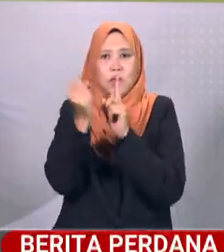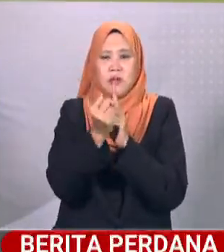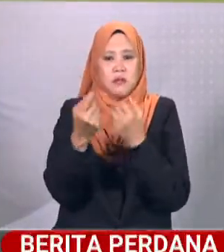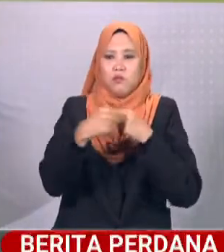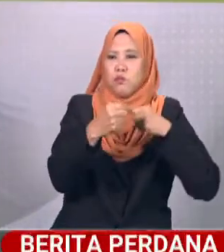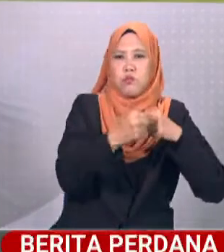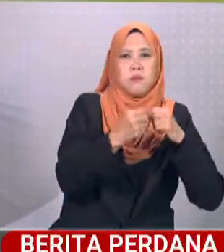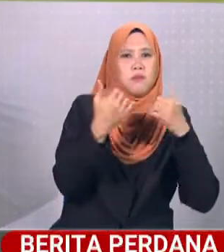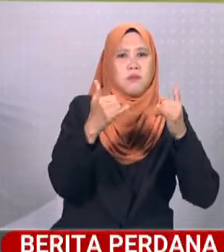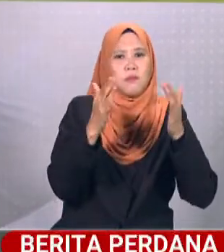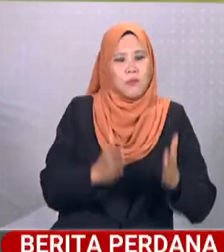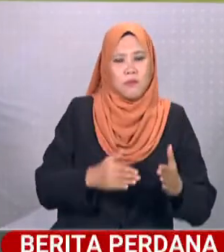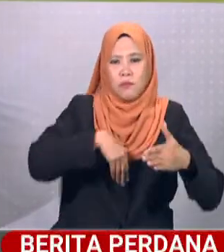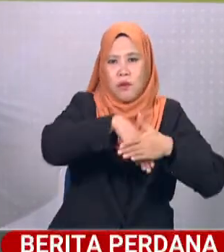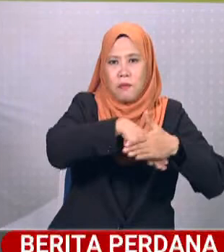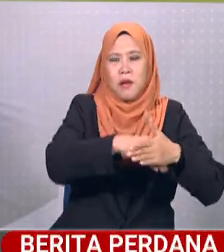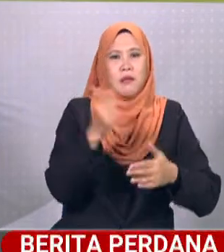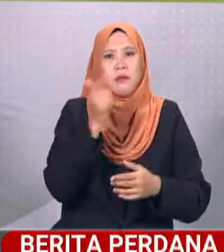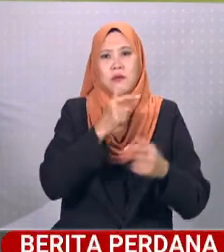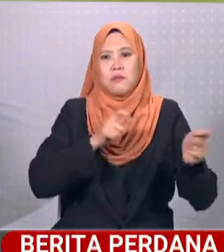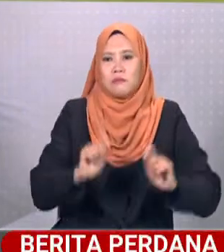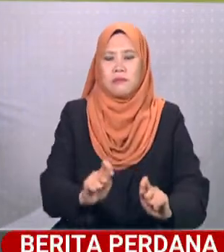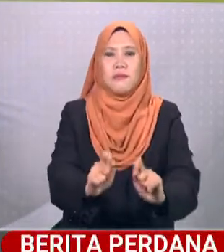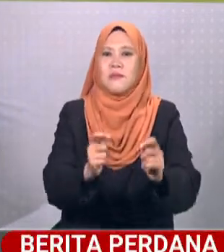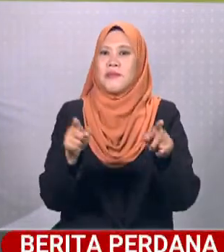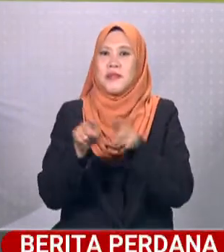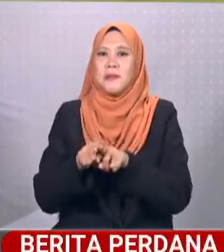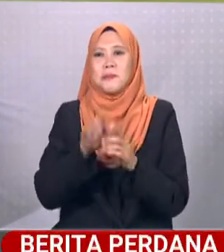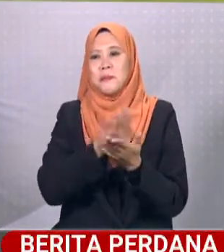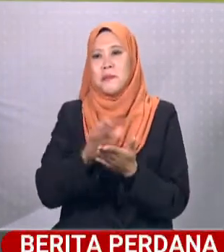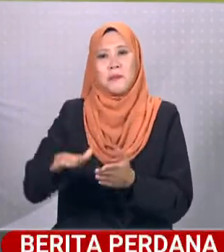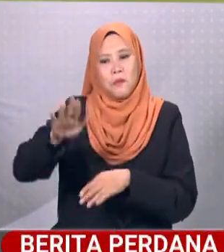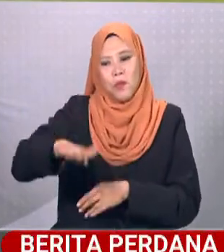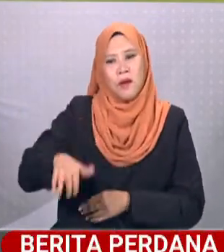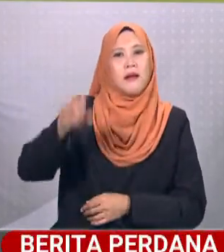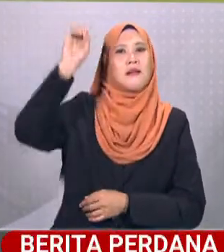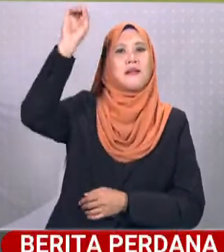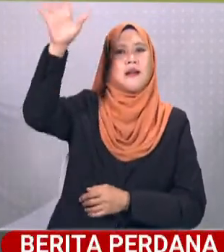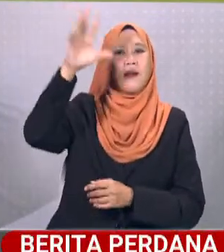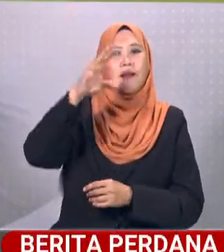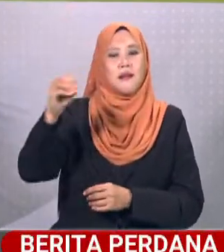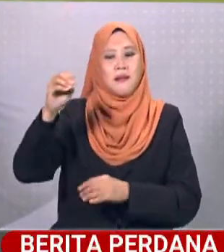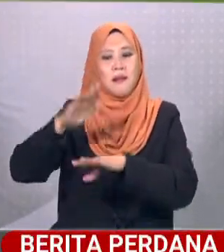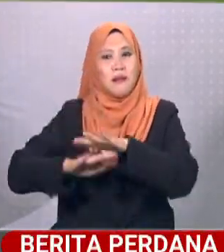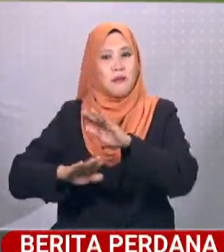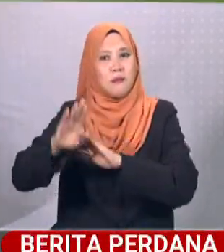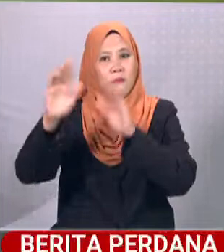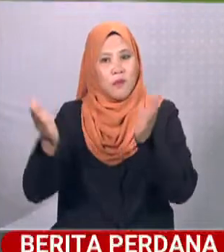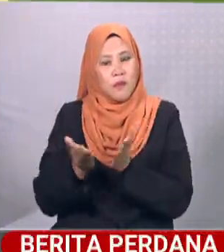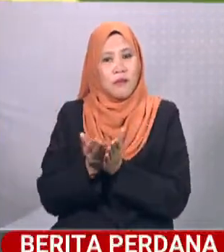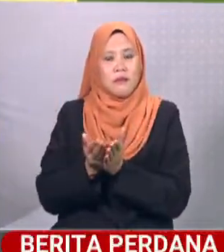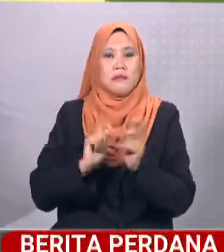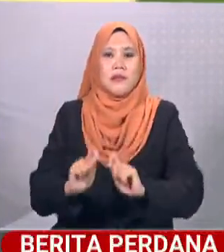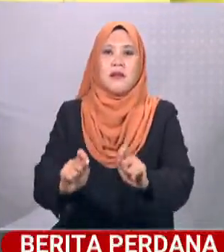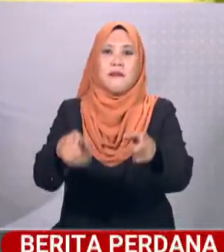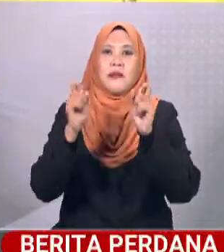menuduh pemain bola sepak tidak mampu bertindak seperti mana pemain bola keranjang dan pemain handball yang terlebih dahulu bertindak. Isnin